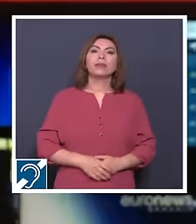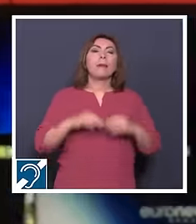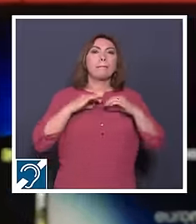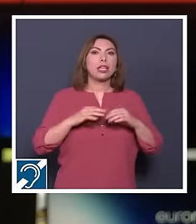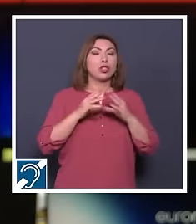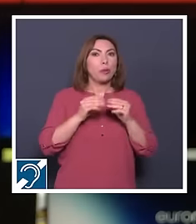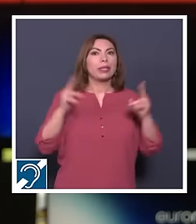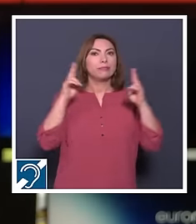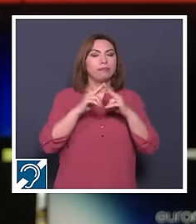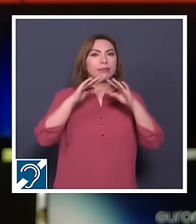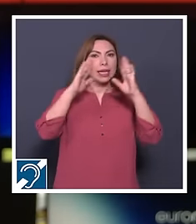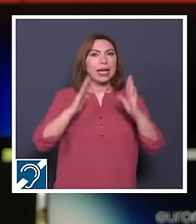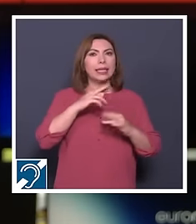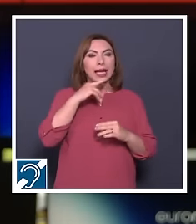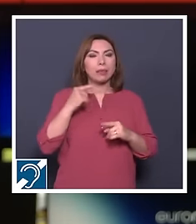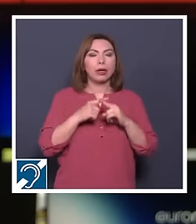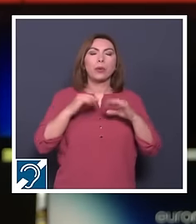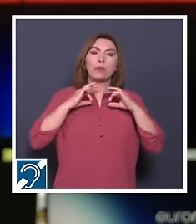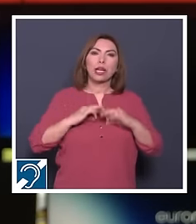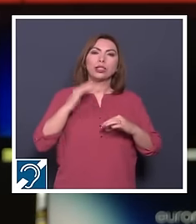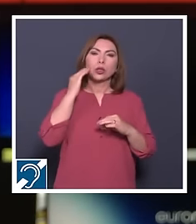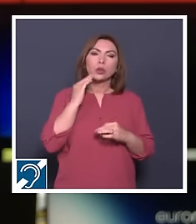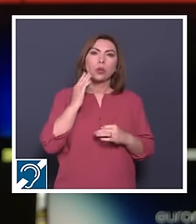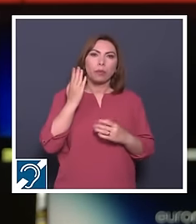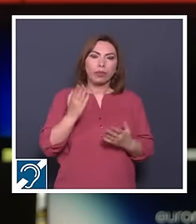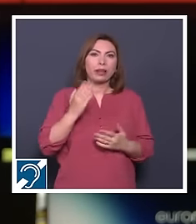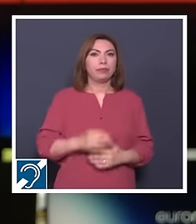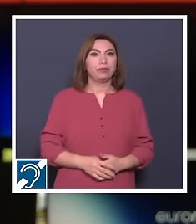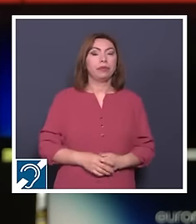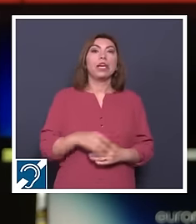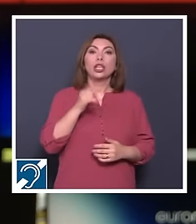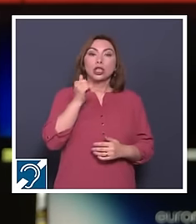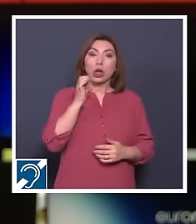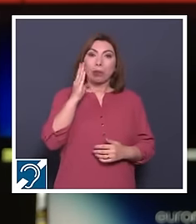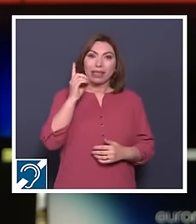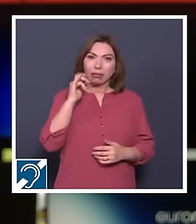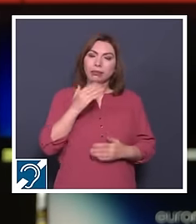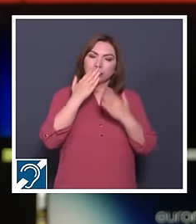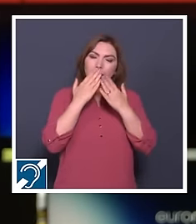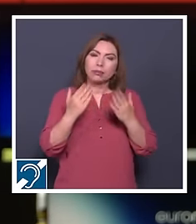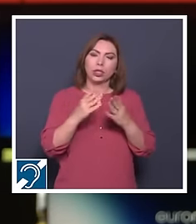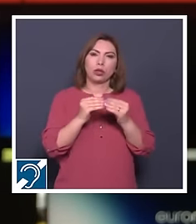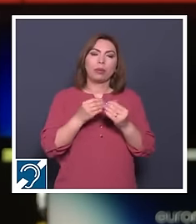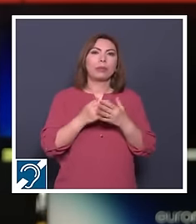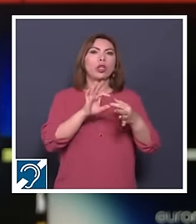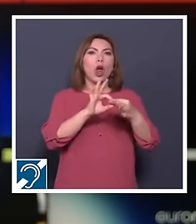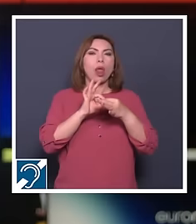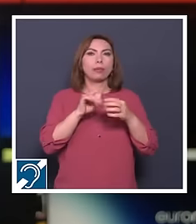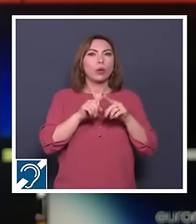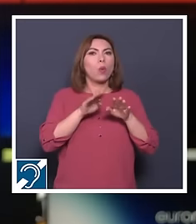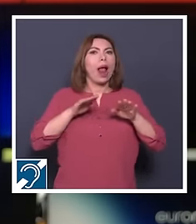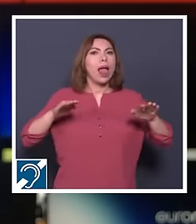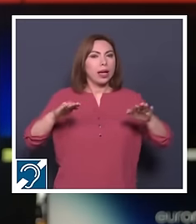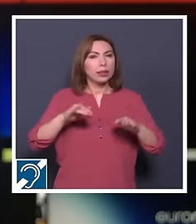Klaus Iohannis s-a întâlnit la Casa Albă cu președintele Statelor Unite ale Americii. Joe Biden a mulțumit României pentru colaborarea cu